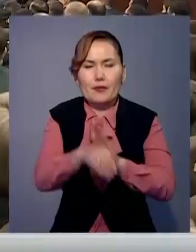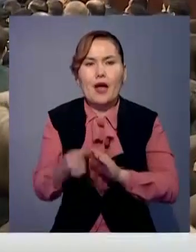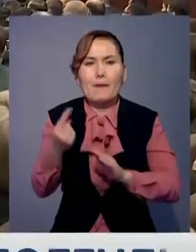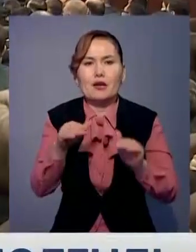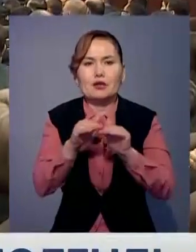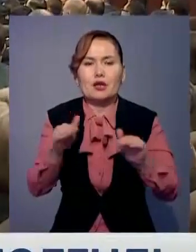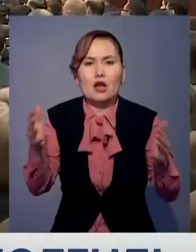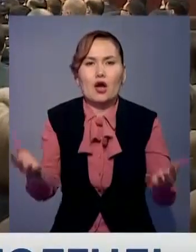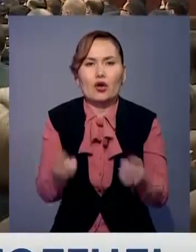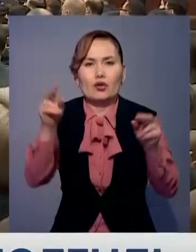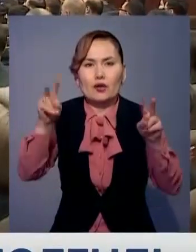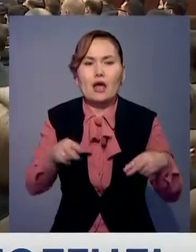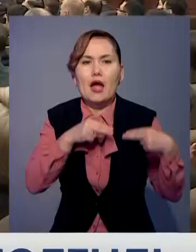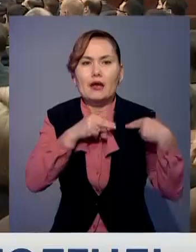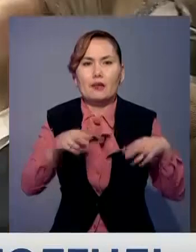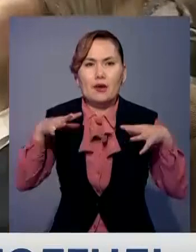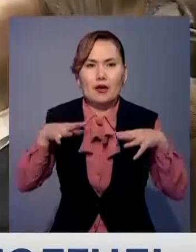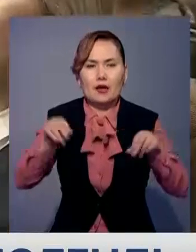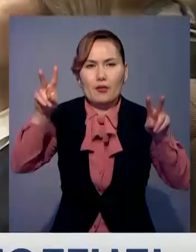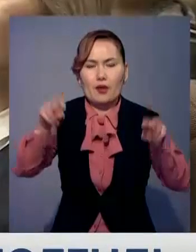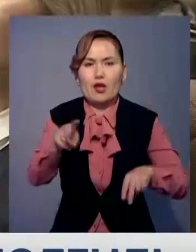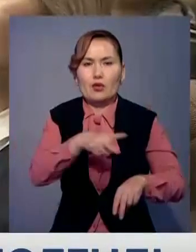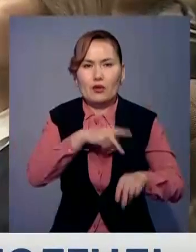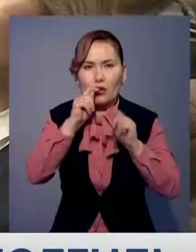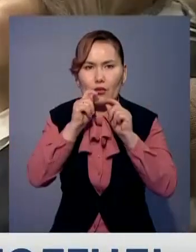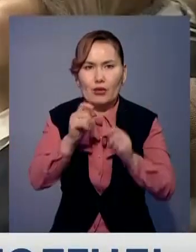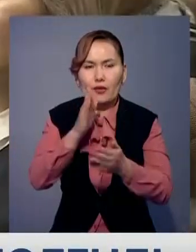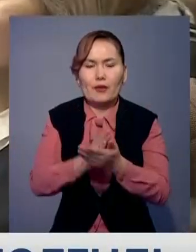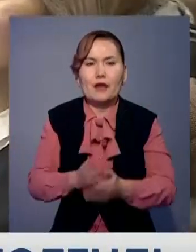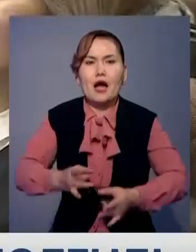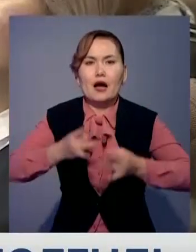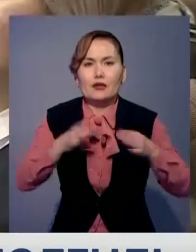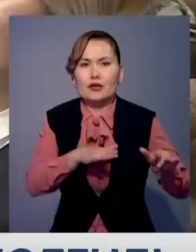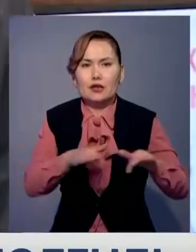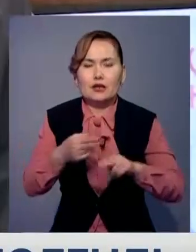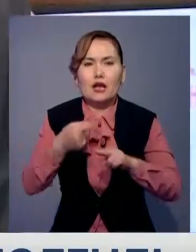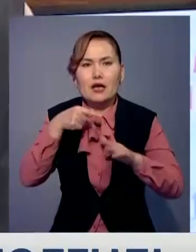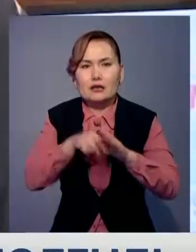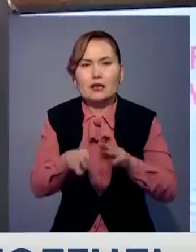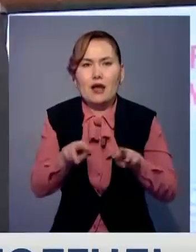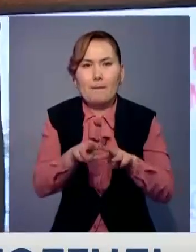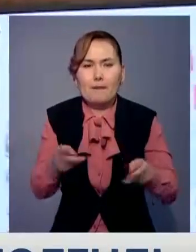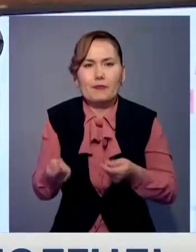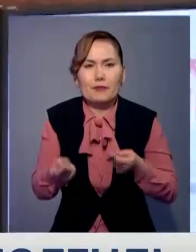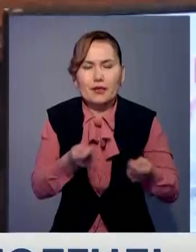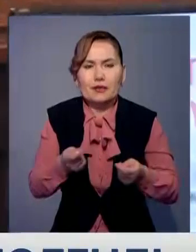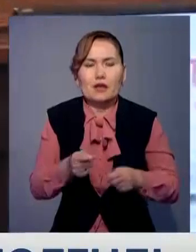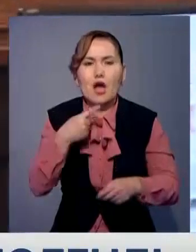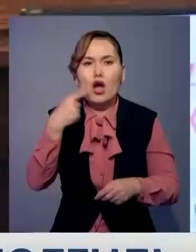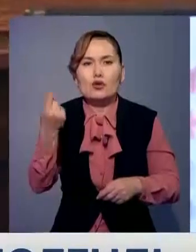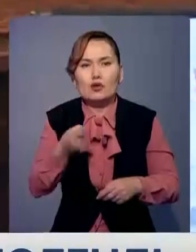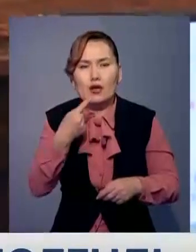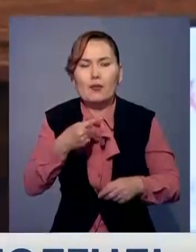дәрежелі құтқарушы және еңбегері төсбелгісімен марапатталғандары бар. Салтанатты шарада ішкі істер министрі Ерлан Тұрғынбаев сөз